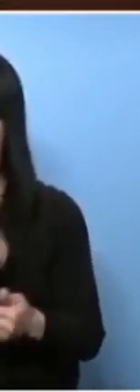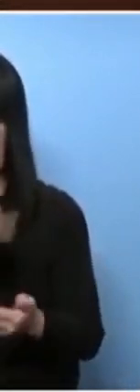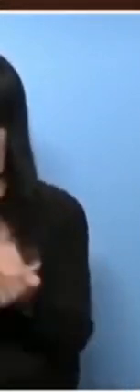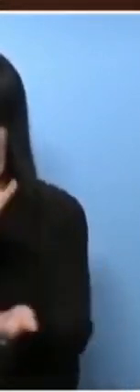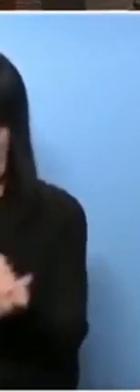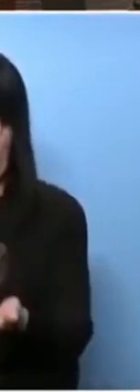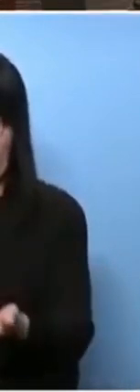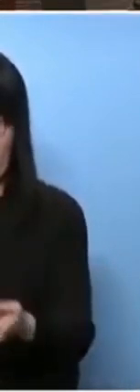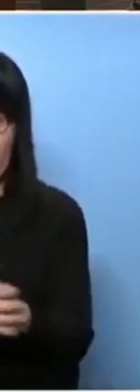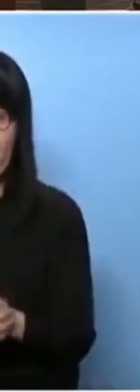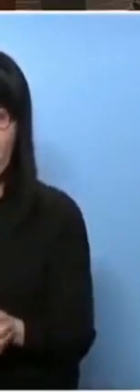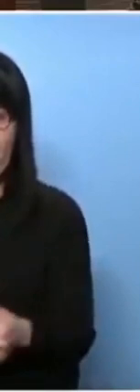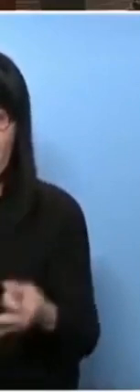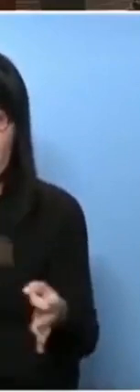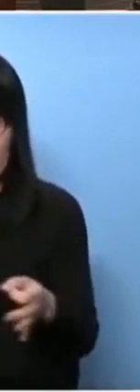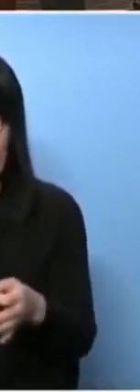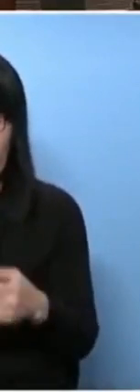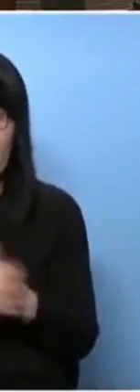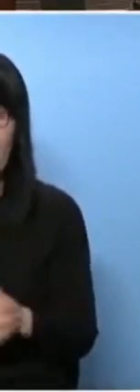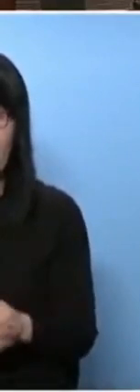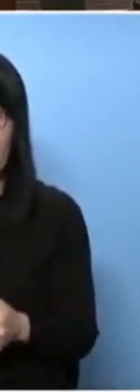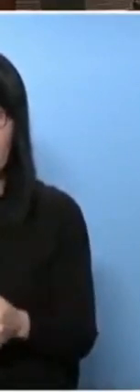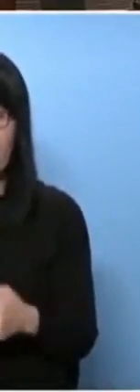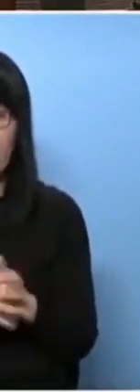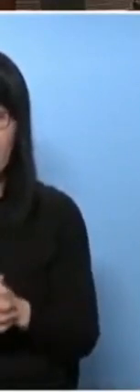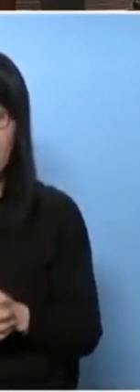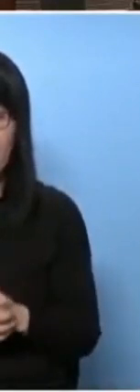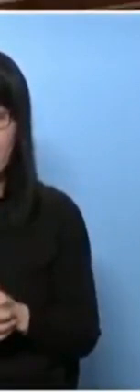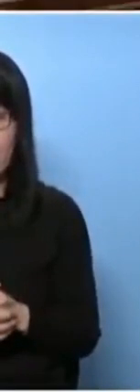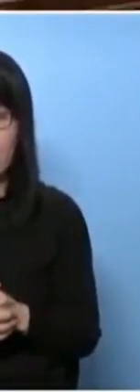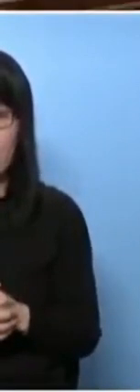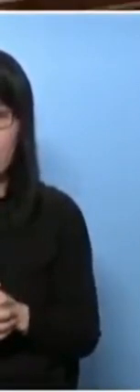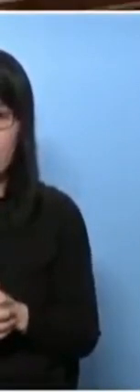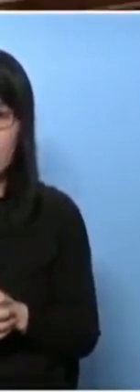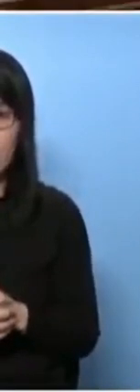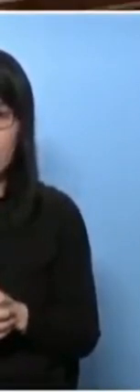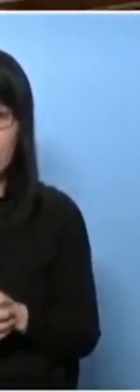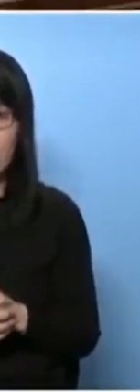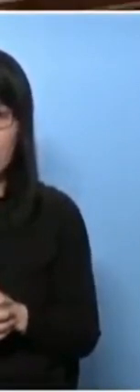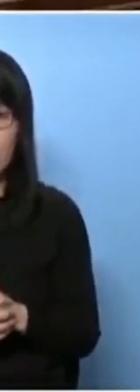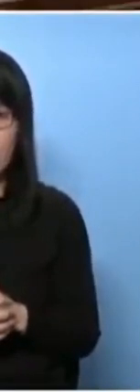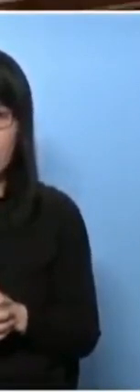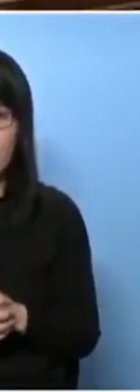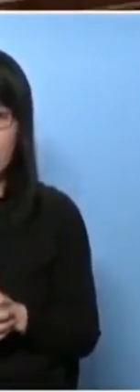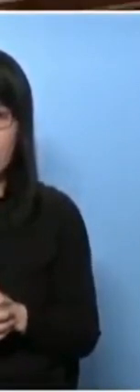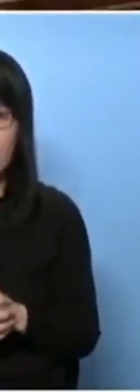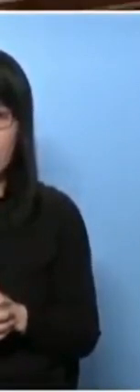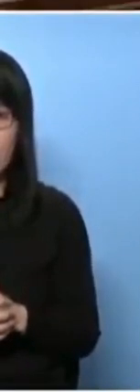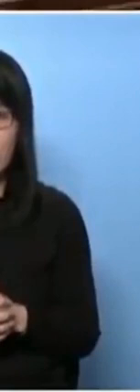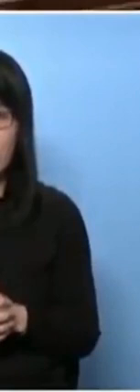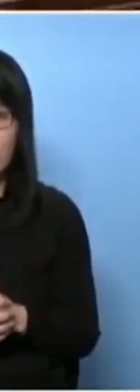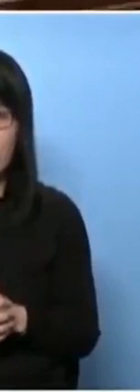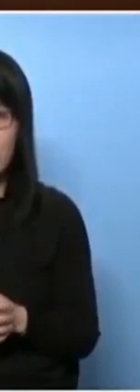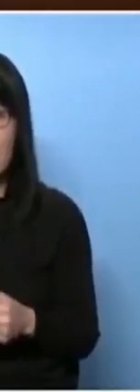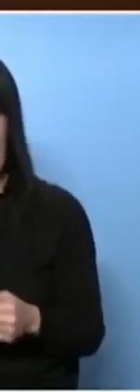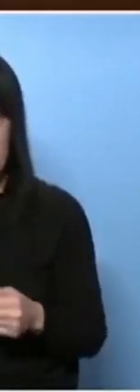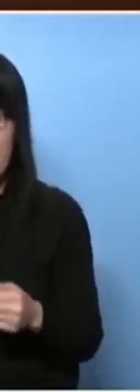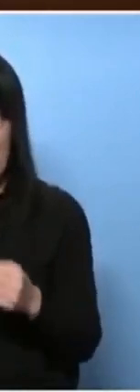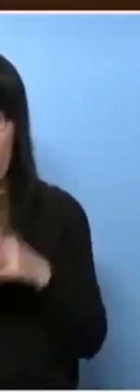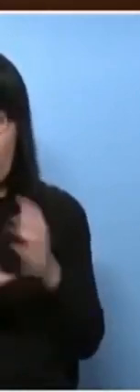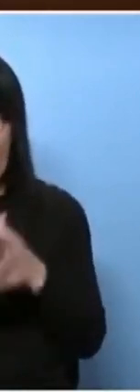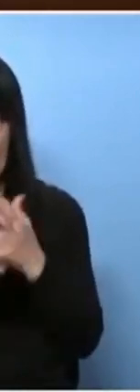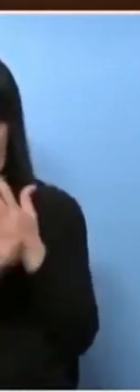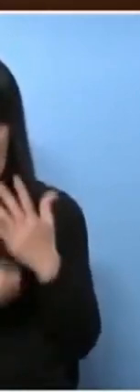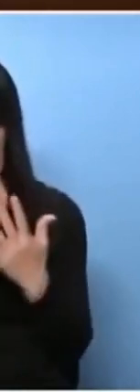賊。 俊議員， 主席稍安無錯嘅問題好簡單。啱啱有消息指警方諗住咧買電槍，我想問一個問